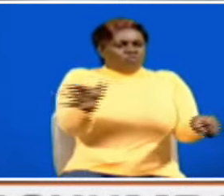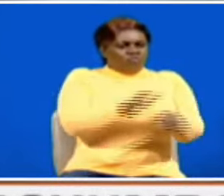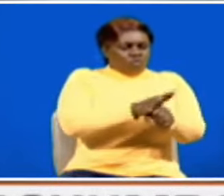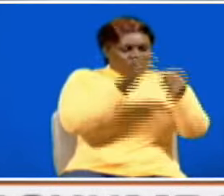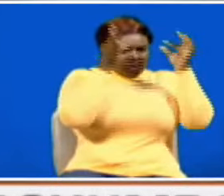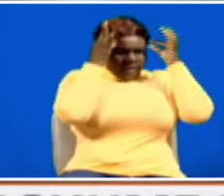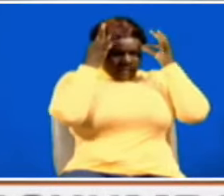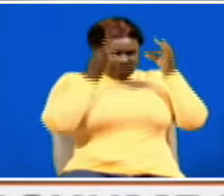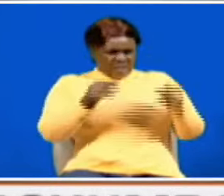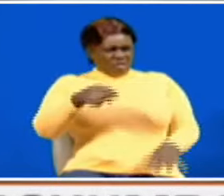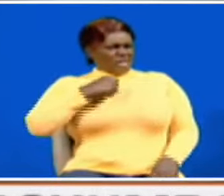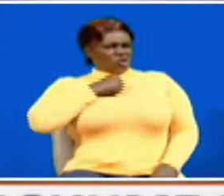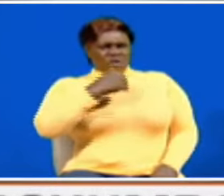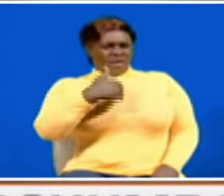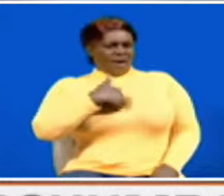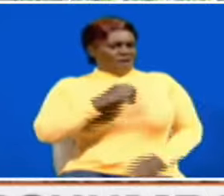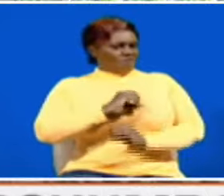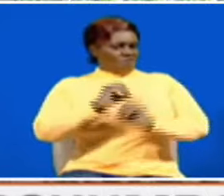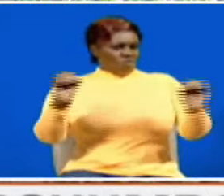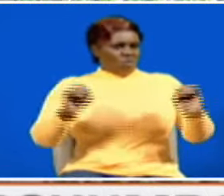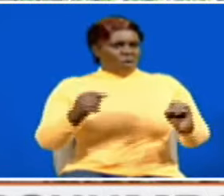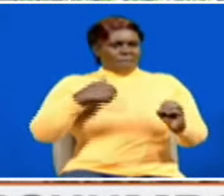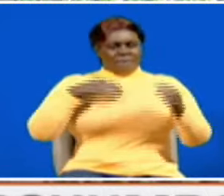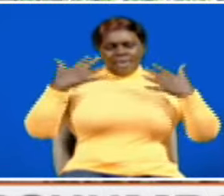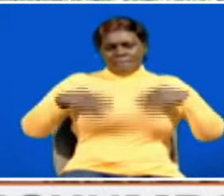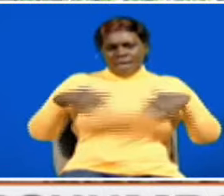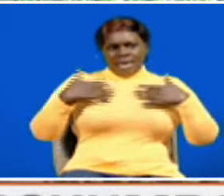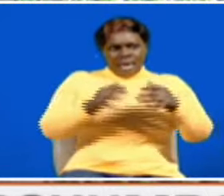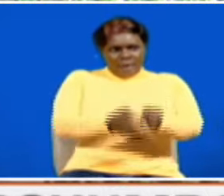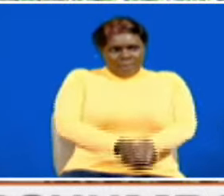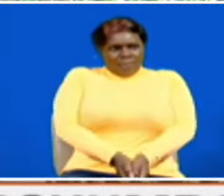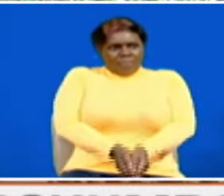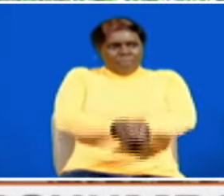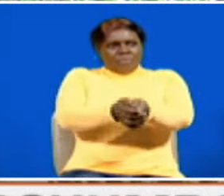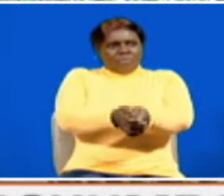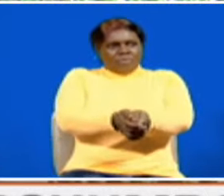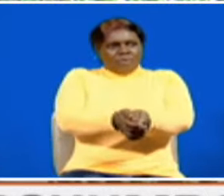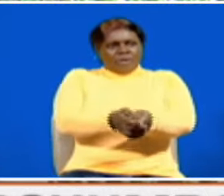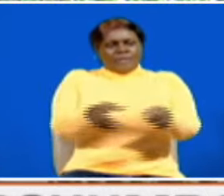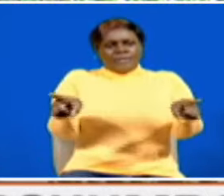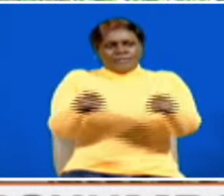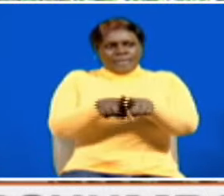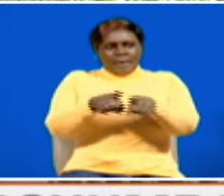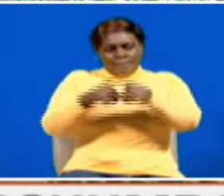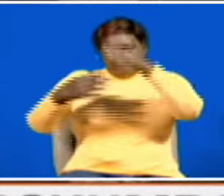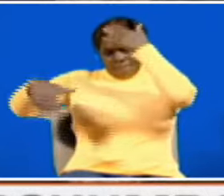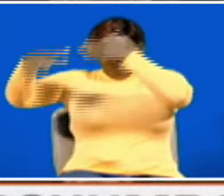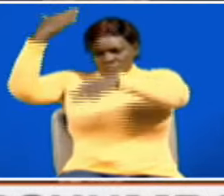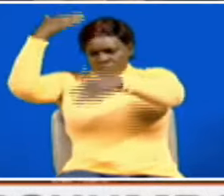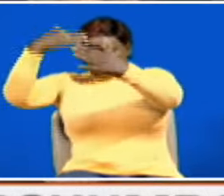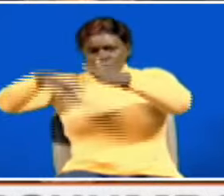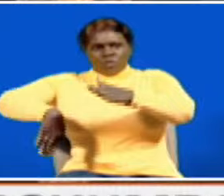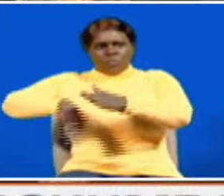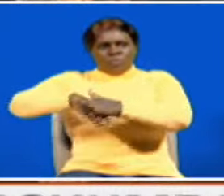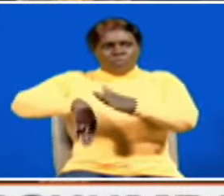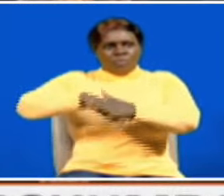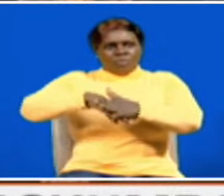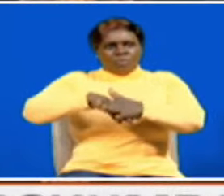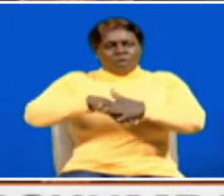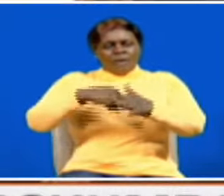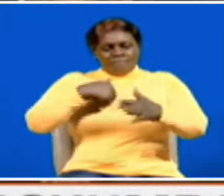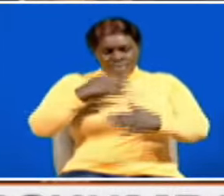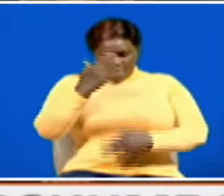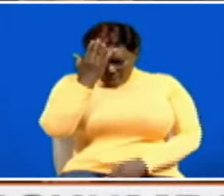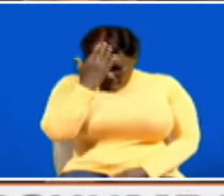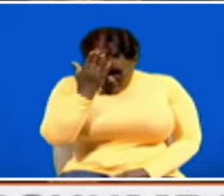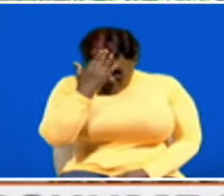uamuzi ambao hajawahi kujutia. I play volleyball, Malkia Strikers, and also professional volleyball. Sharon Chumba is a humble